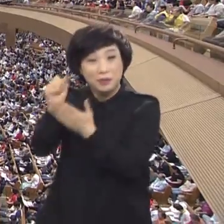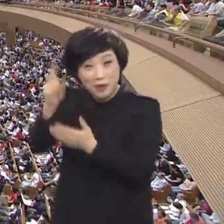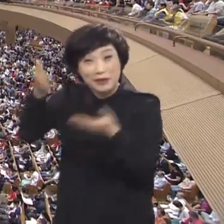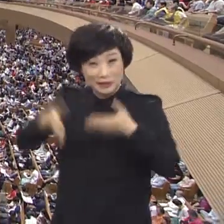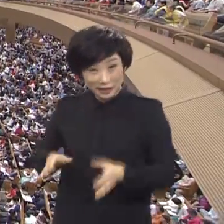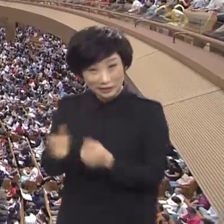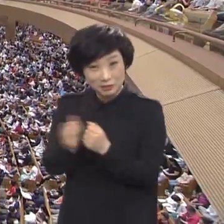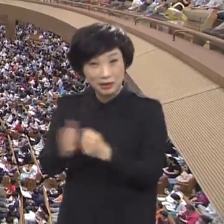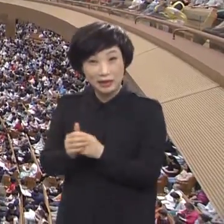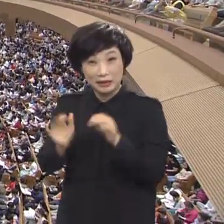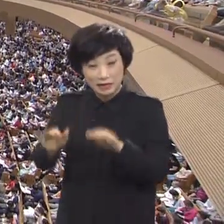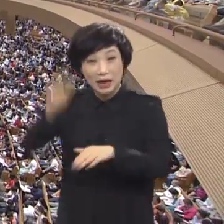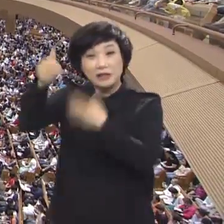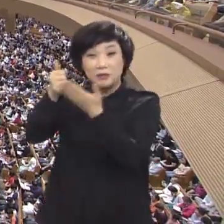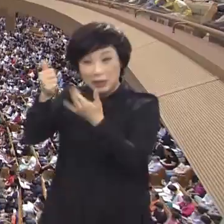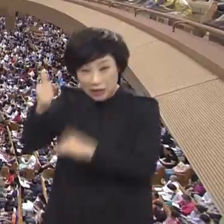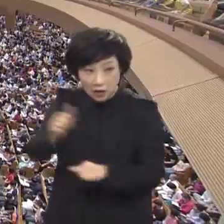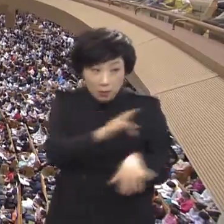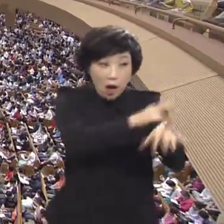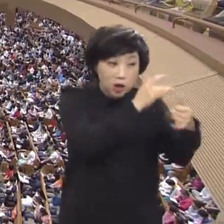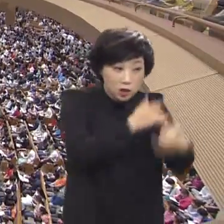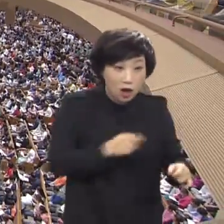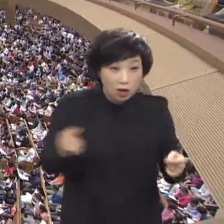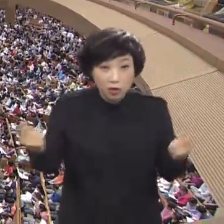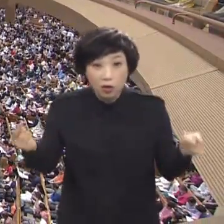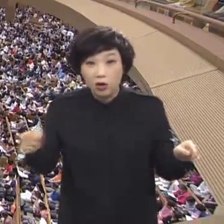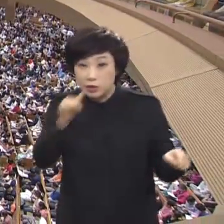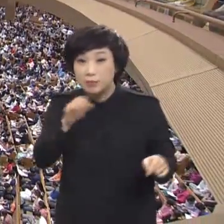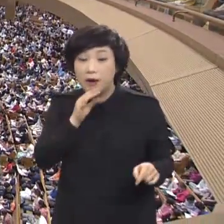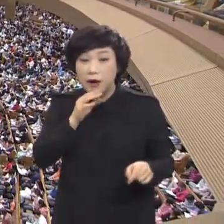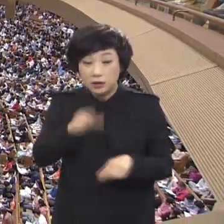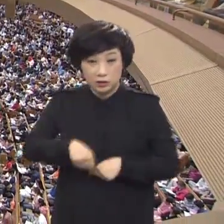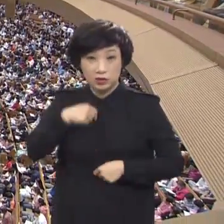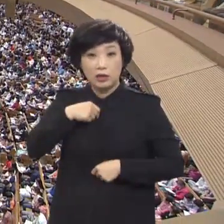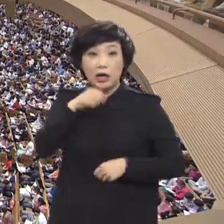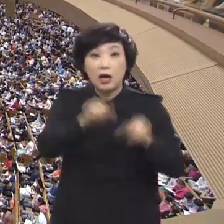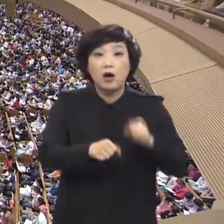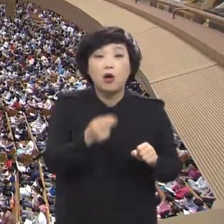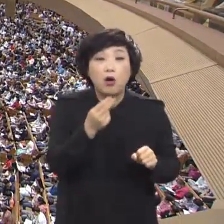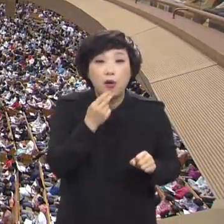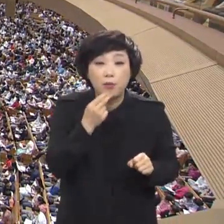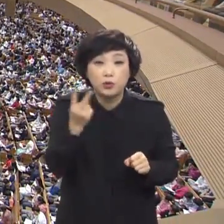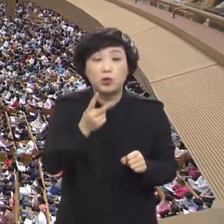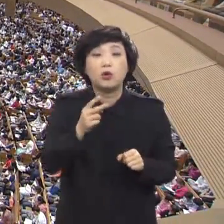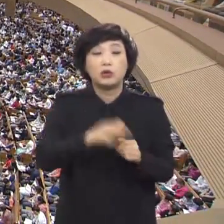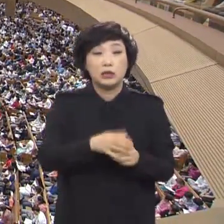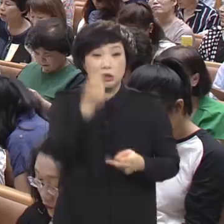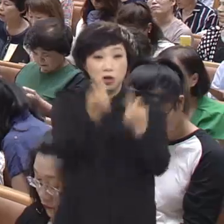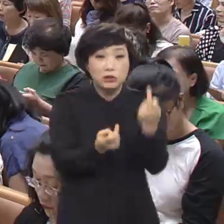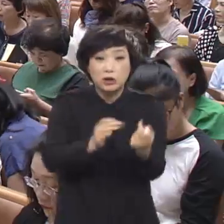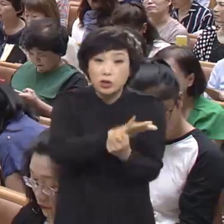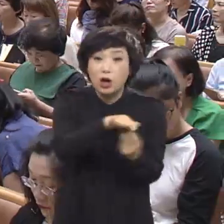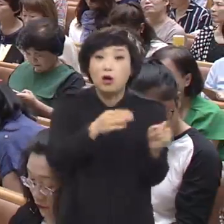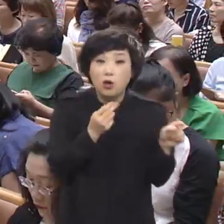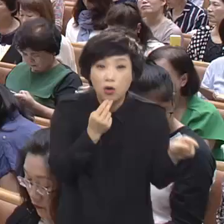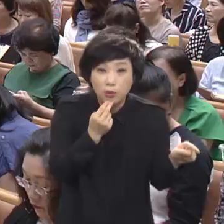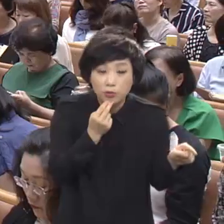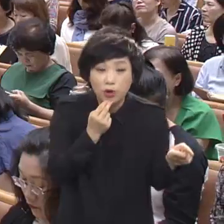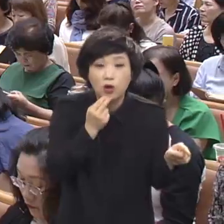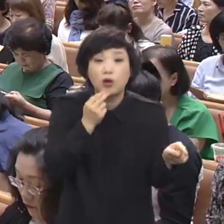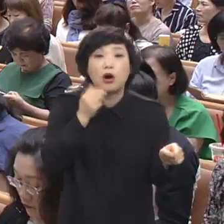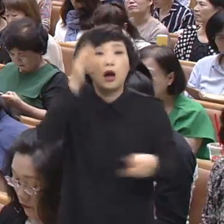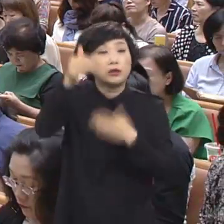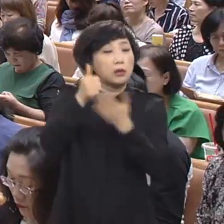이러므로 하나님의 자녀들과 마귀의 자녀들이 나타나나니 무릇 의를 행치 아니하는 자나 또는 그 형제를 사랑치 아니하는